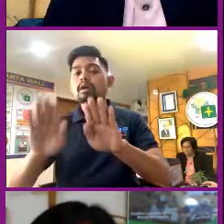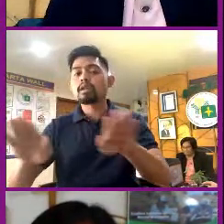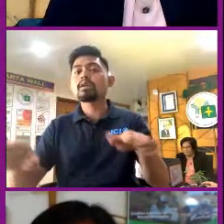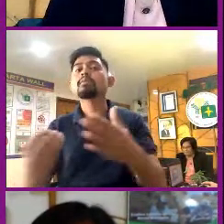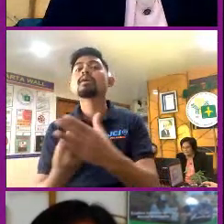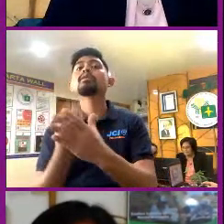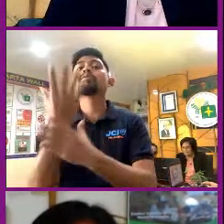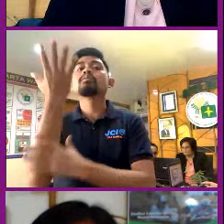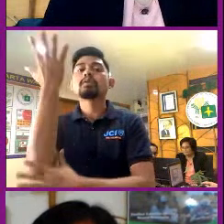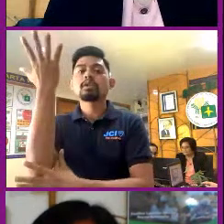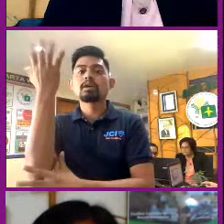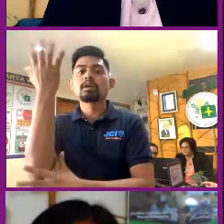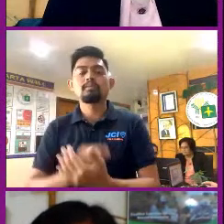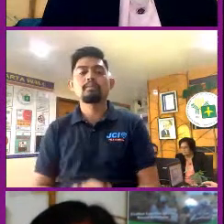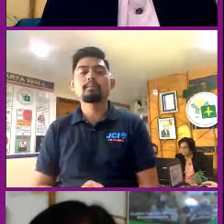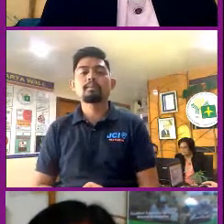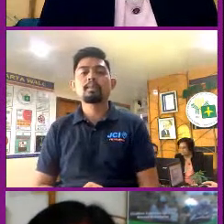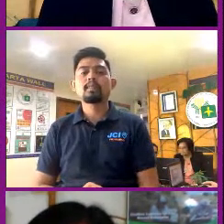And another one.